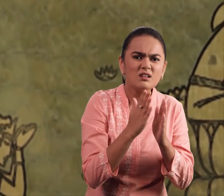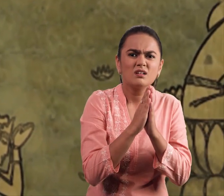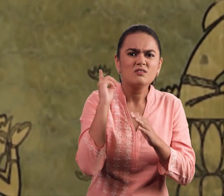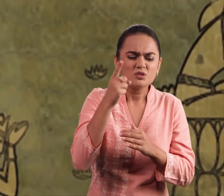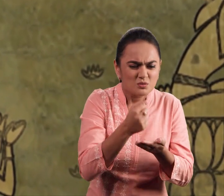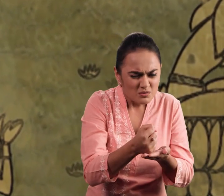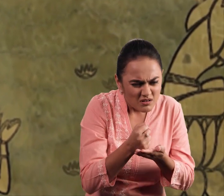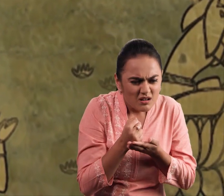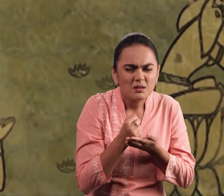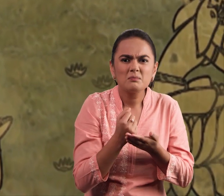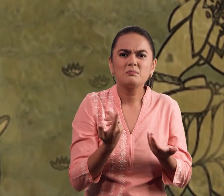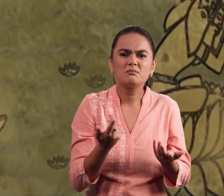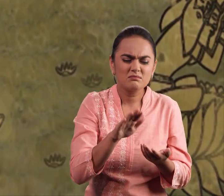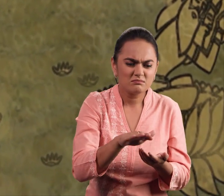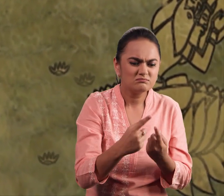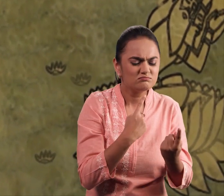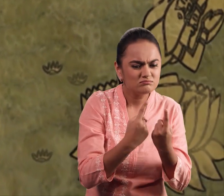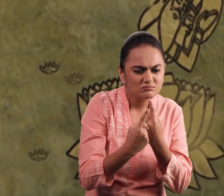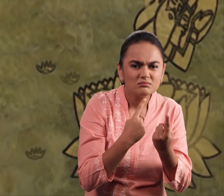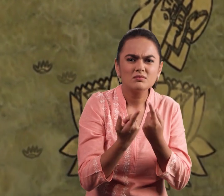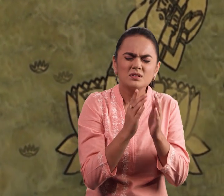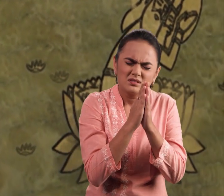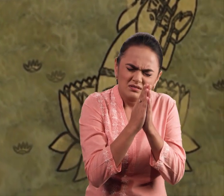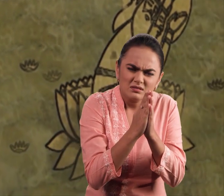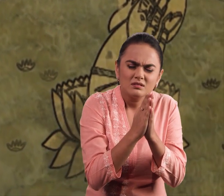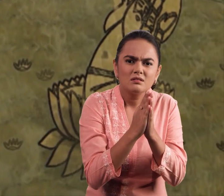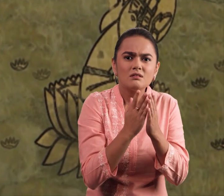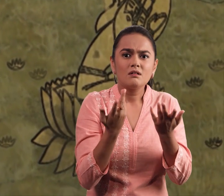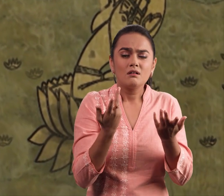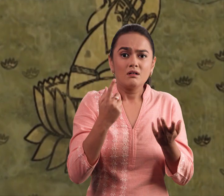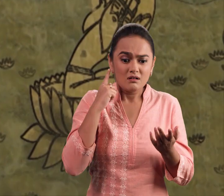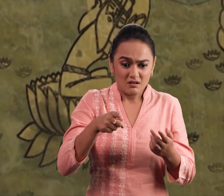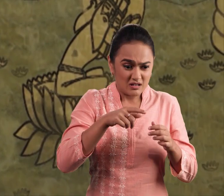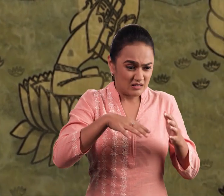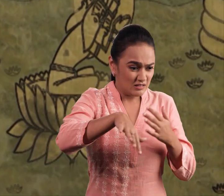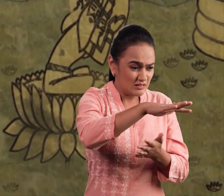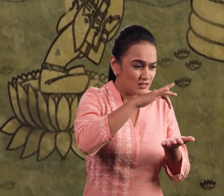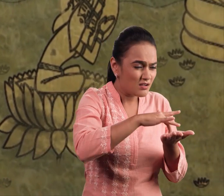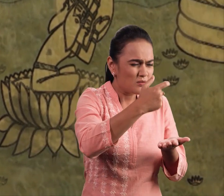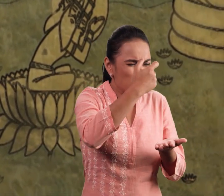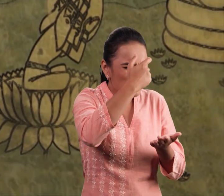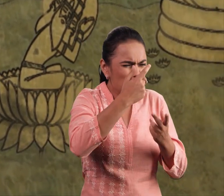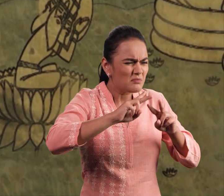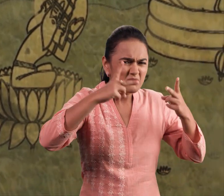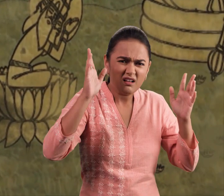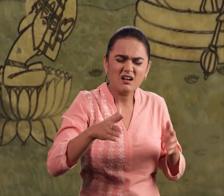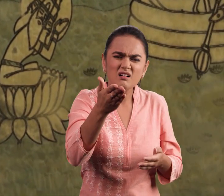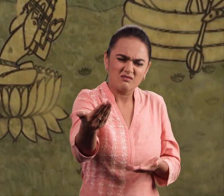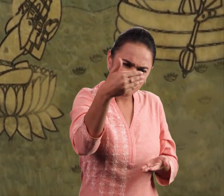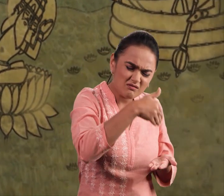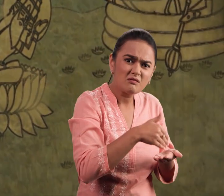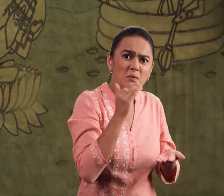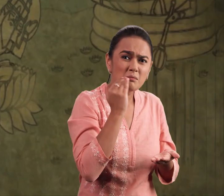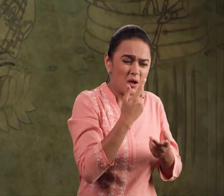की शरण में। उन्होंने विष्णु जी से प्रार्थना की कि वे पृथ्वी पर अवतरित हों और उन्हें